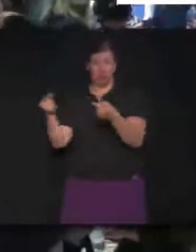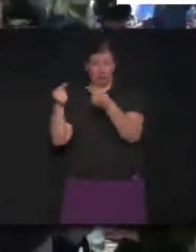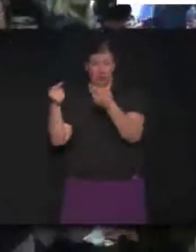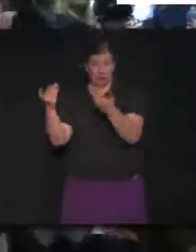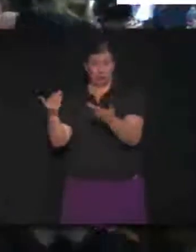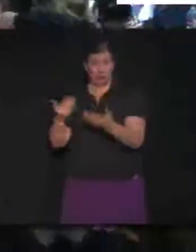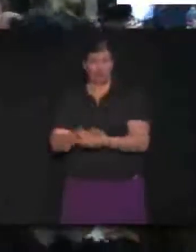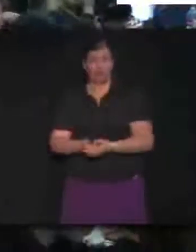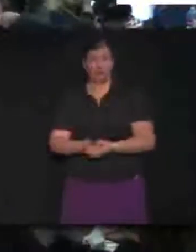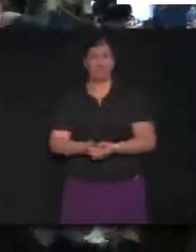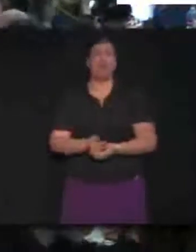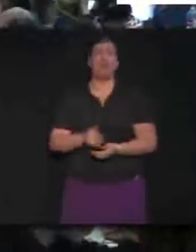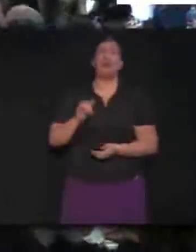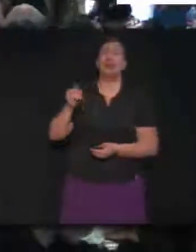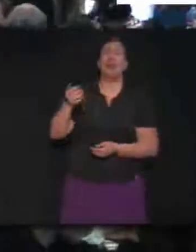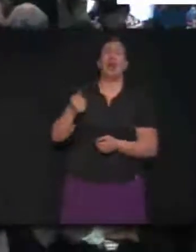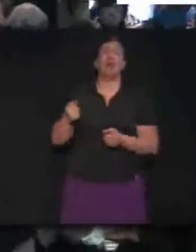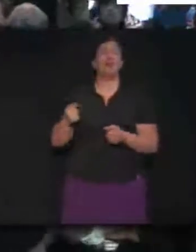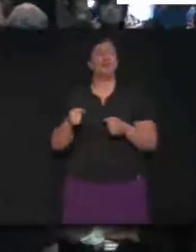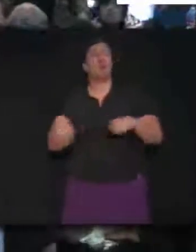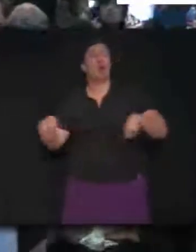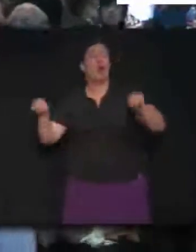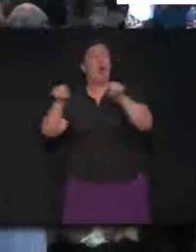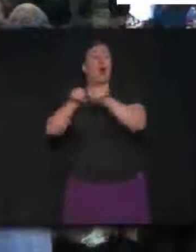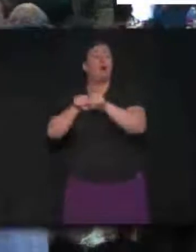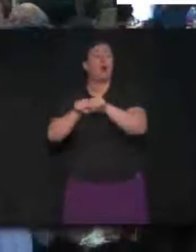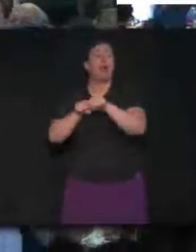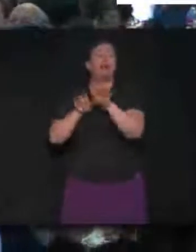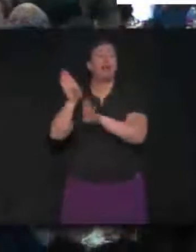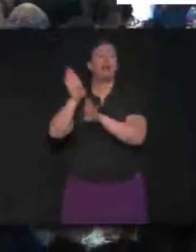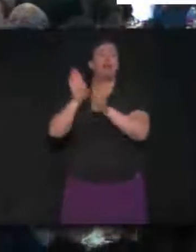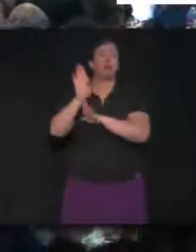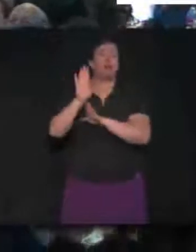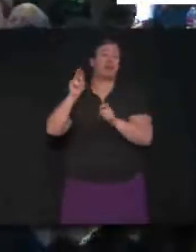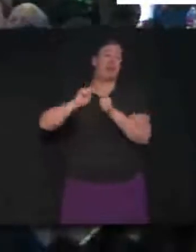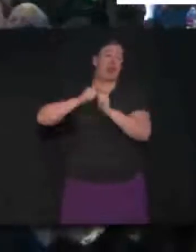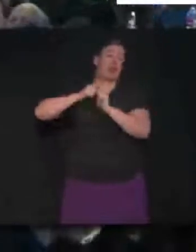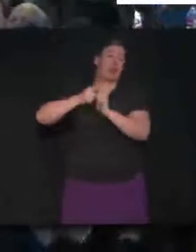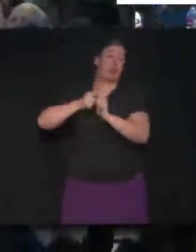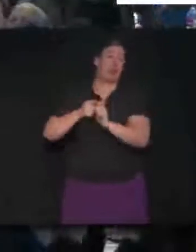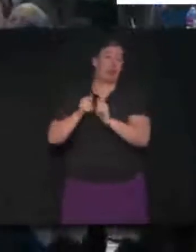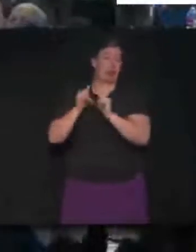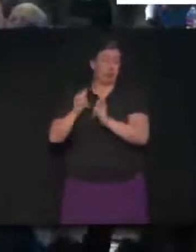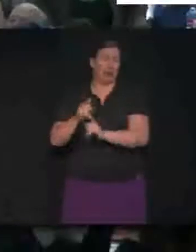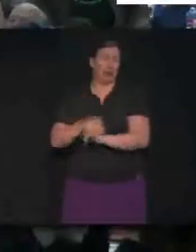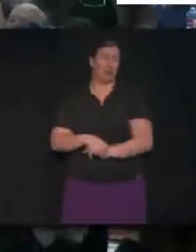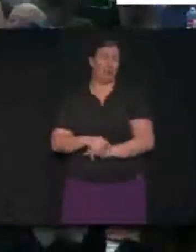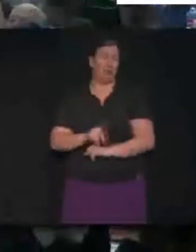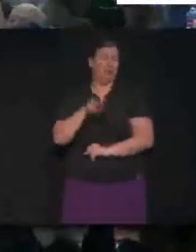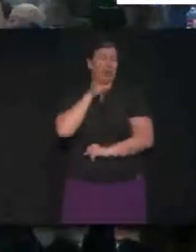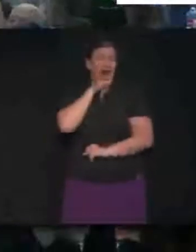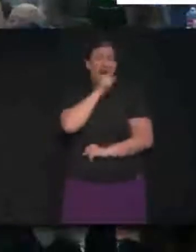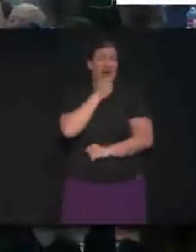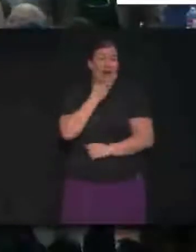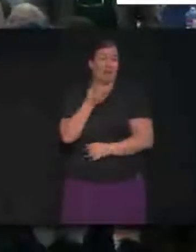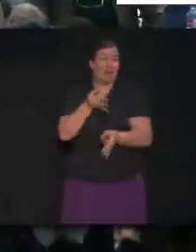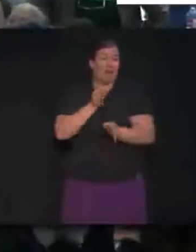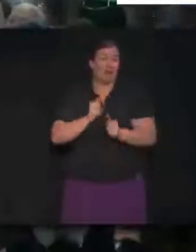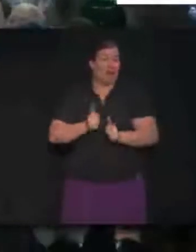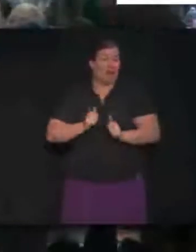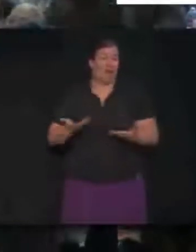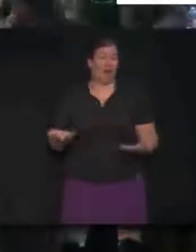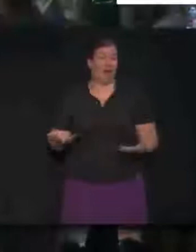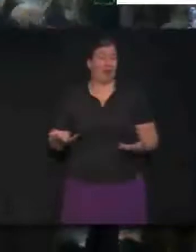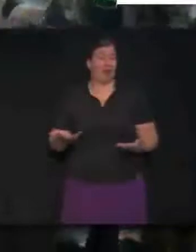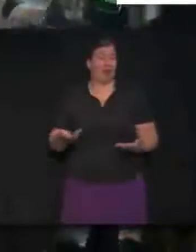ja natürlich sind online Abstimmungen manipulierbar auch dass wir keine geheimen Abstimmung machen hilft uns bei der Sache wenig wir machen aktuell im